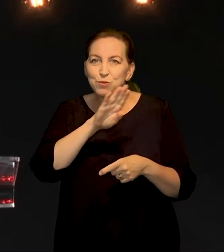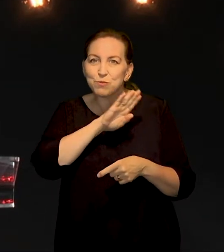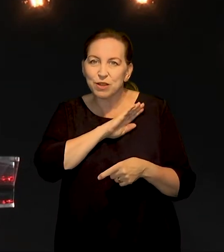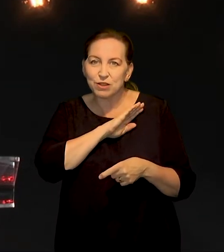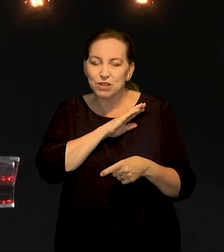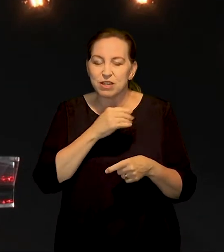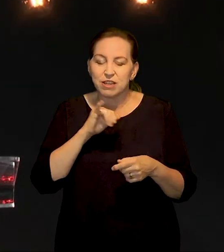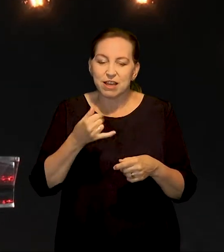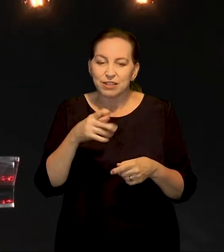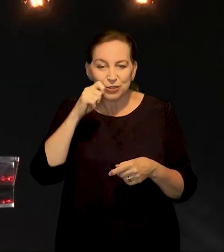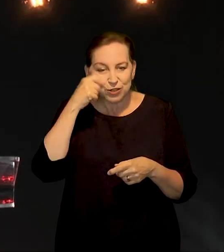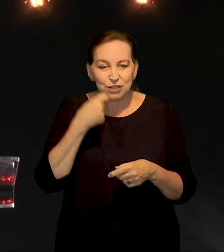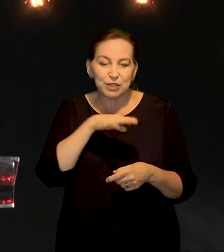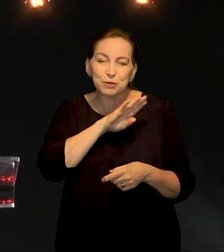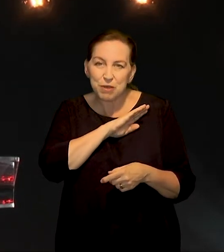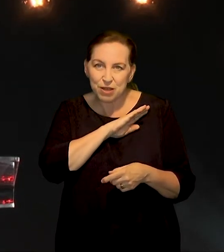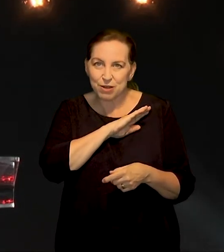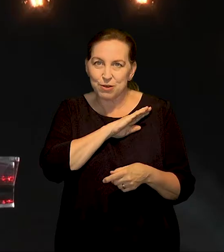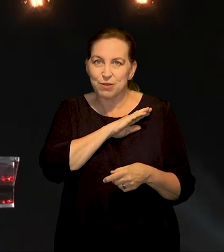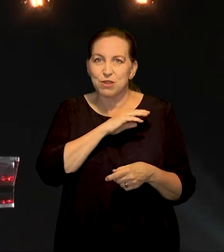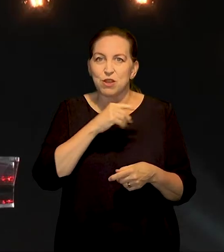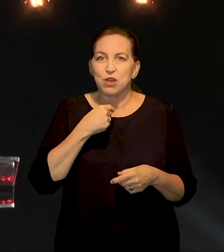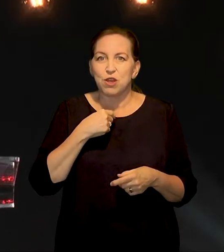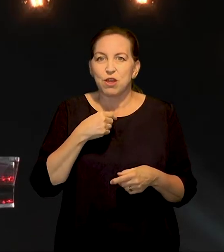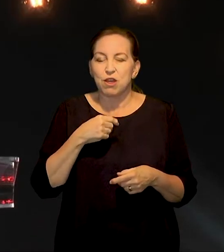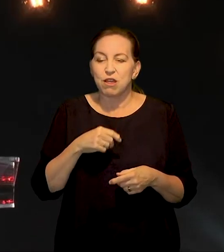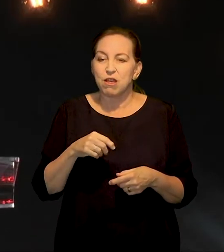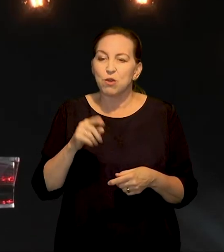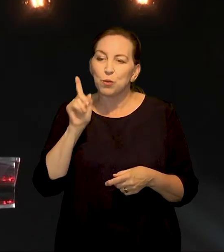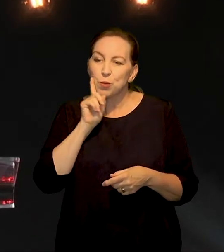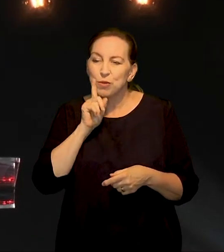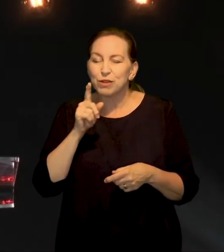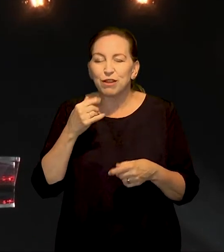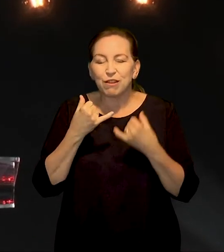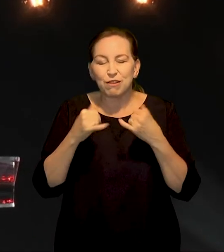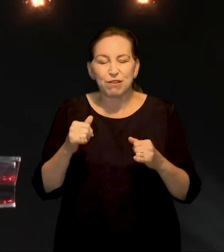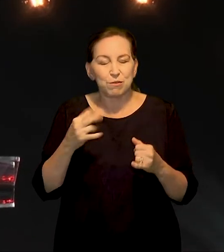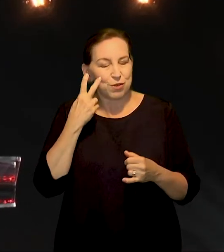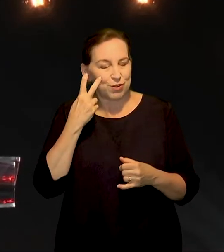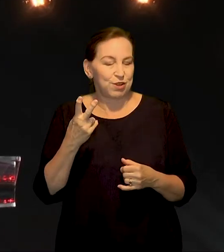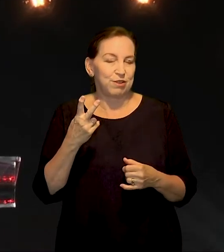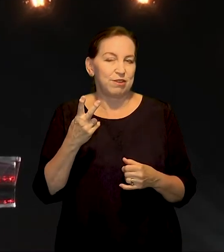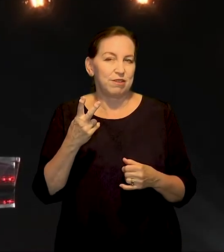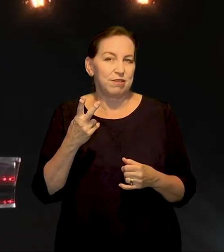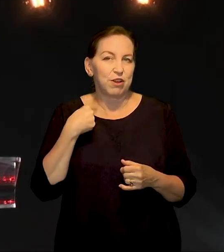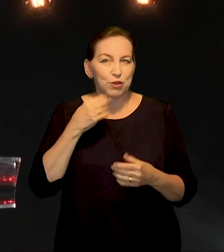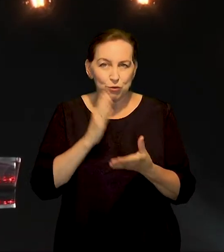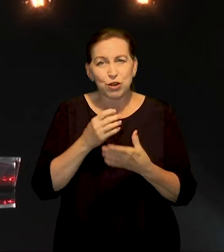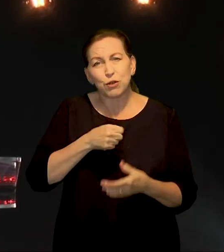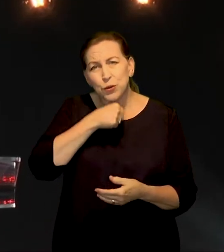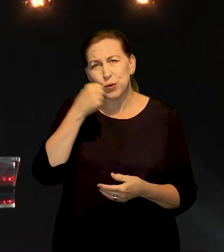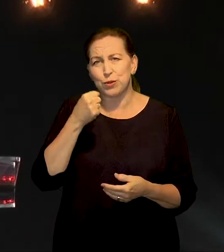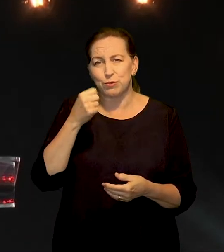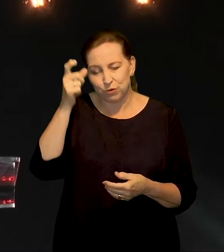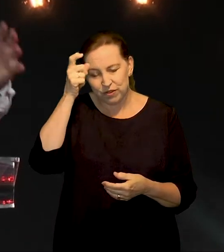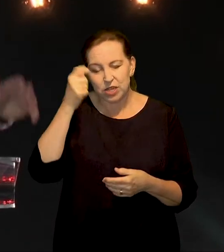Mocne. I teraz jeszcze raz, czy ci tamci robotnicy, którzy pracowali cały dzień, mogli burzyć